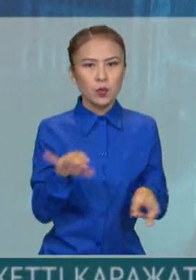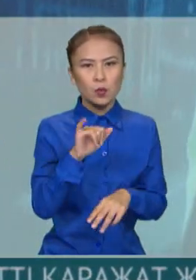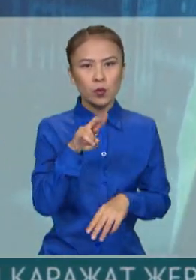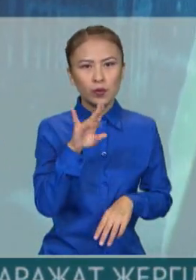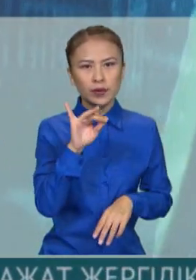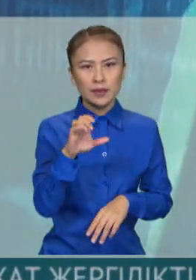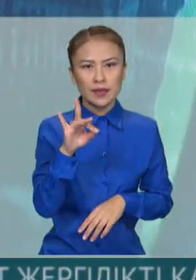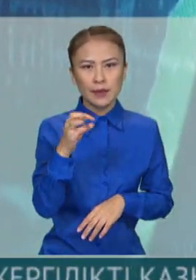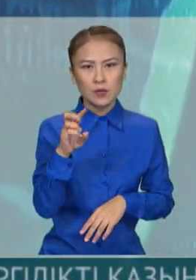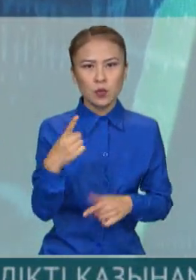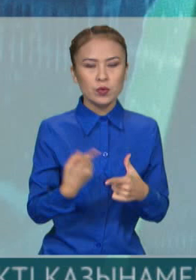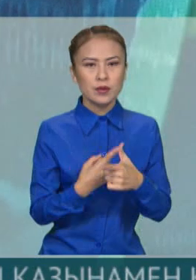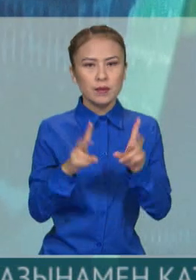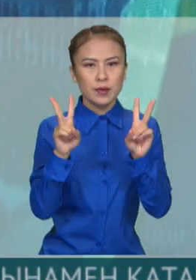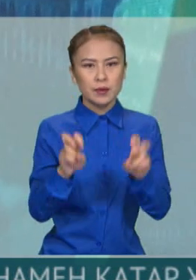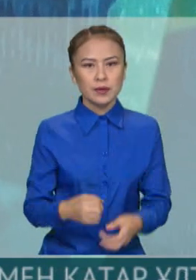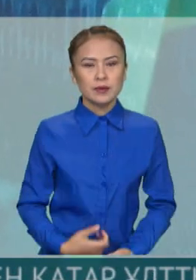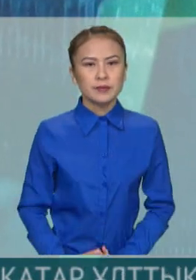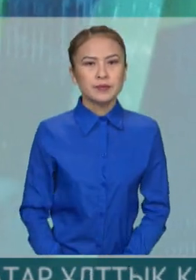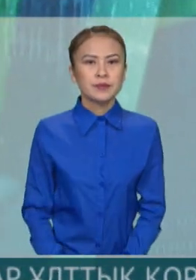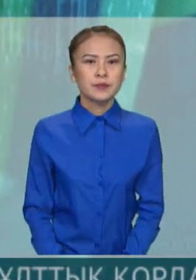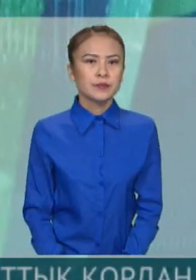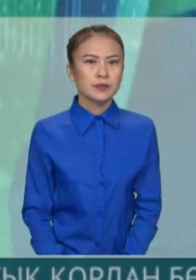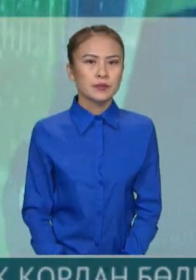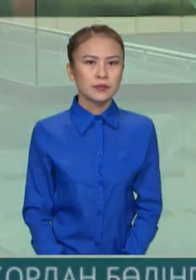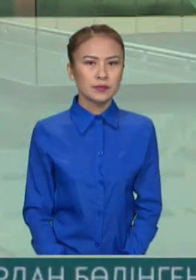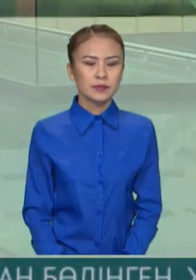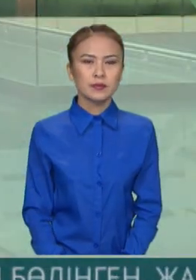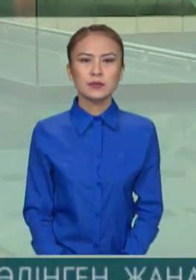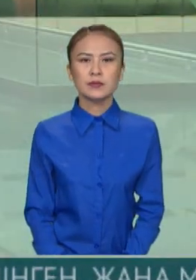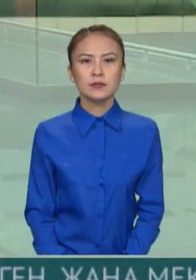министрлігінің өкілі Уилдис Рейманис осындай баға берді.